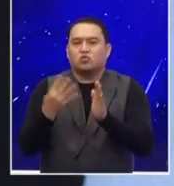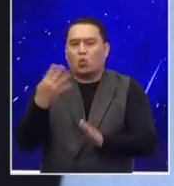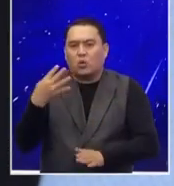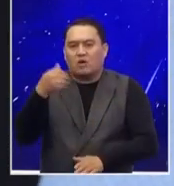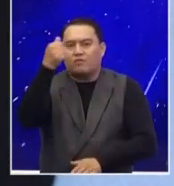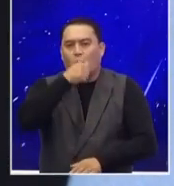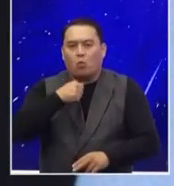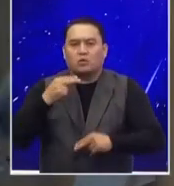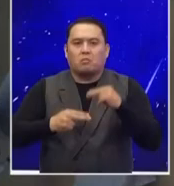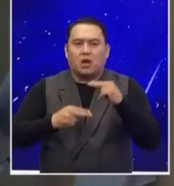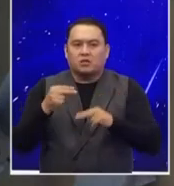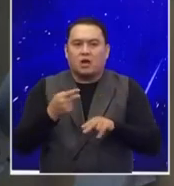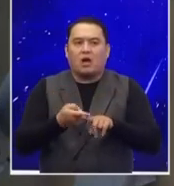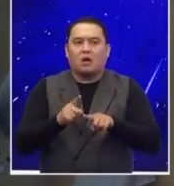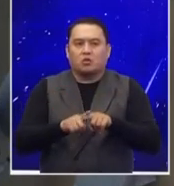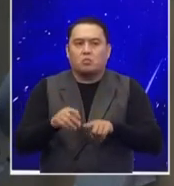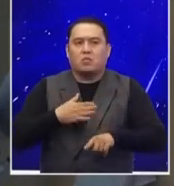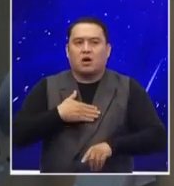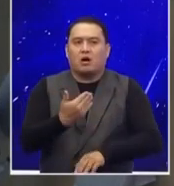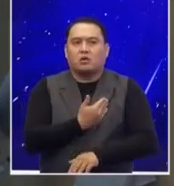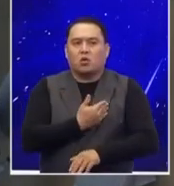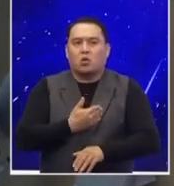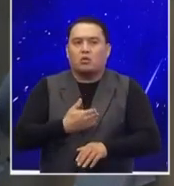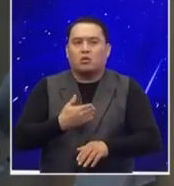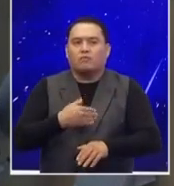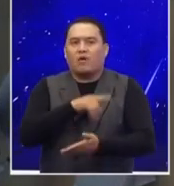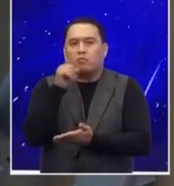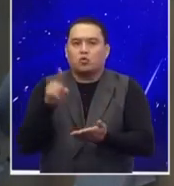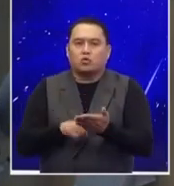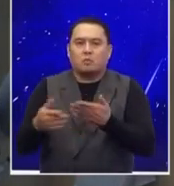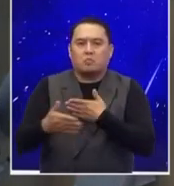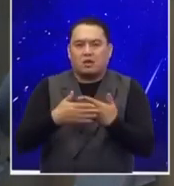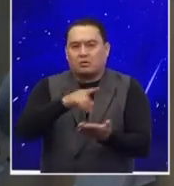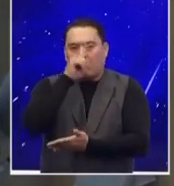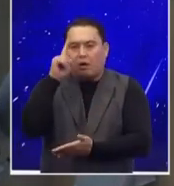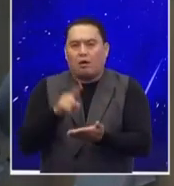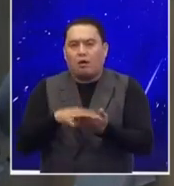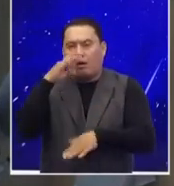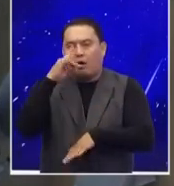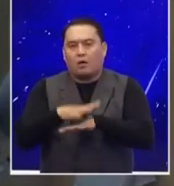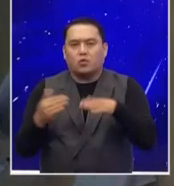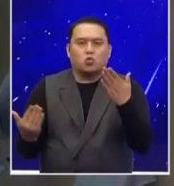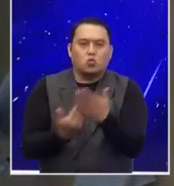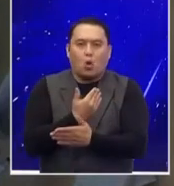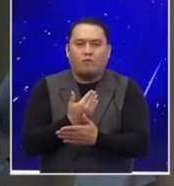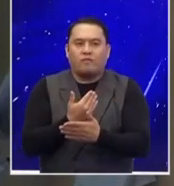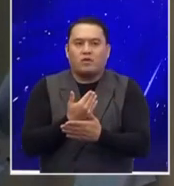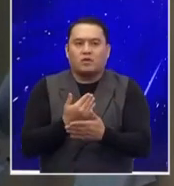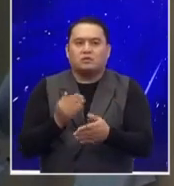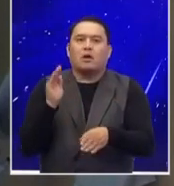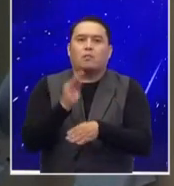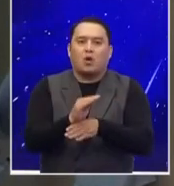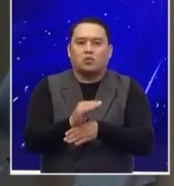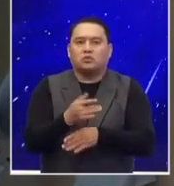1940 года постройки. Поэтому мы хотим, конечно, вот поставили вопрос перед акиматом о постройке новой хотя бы пристройки